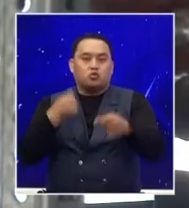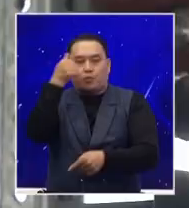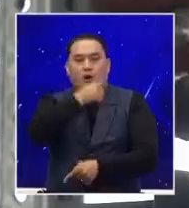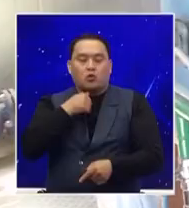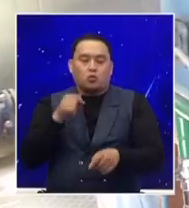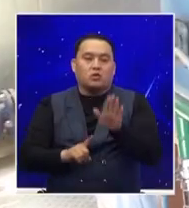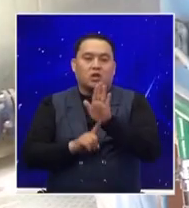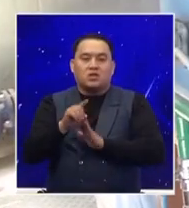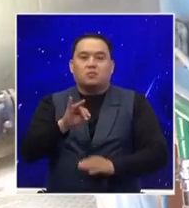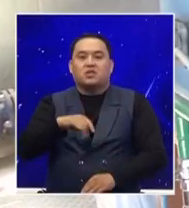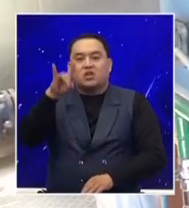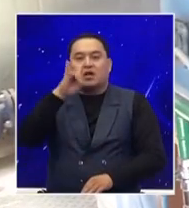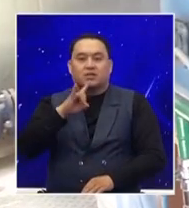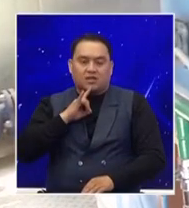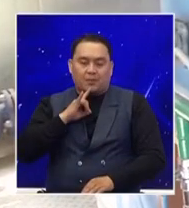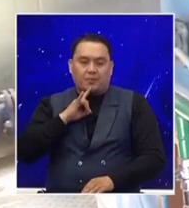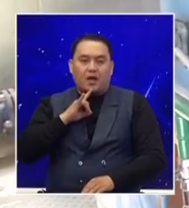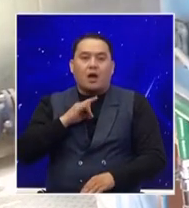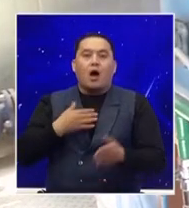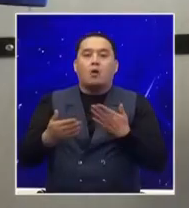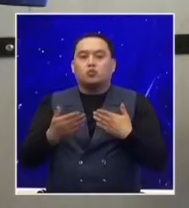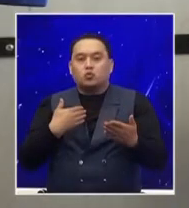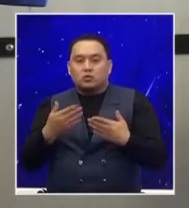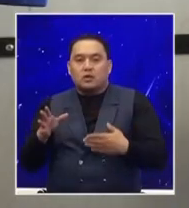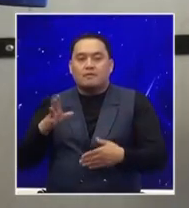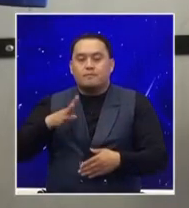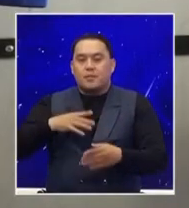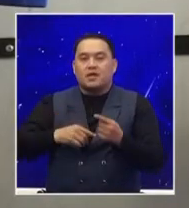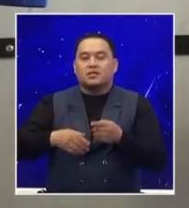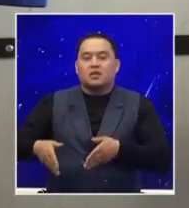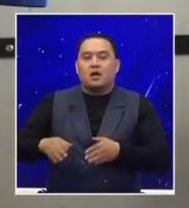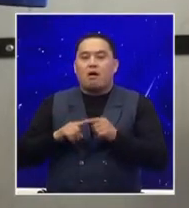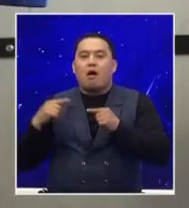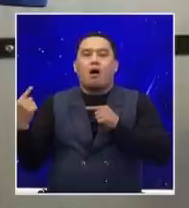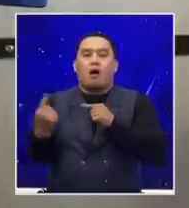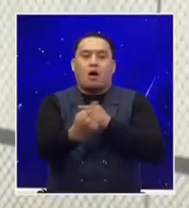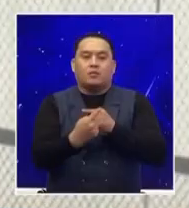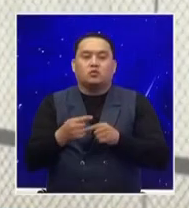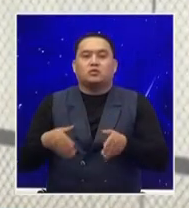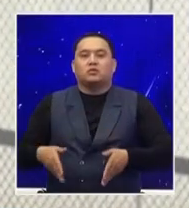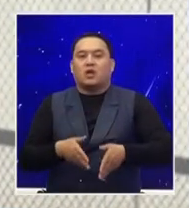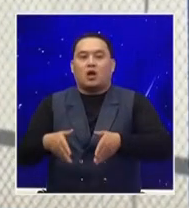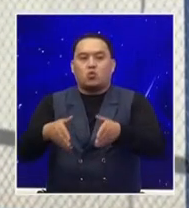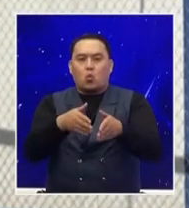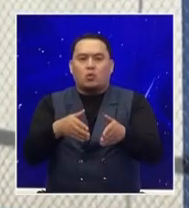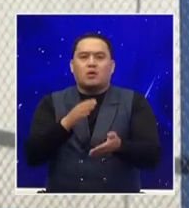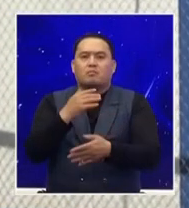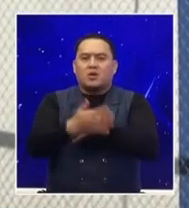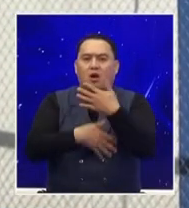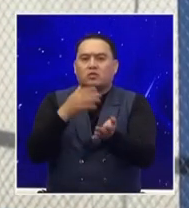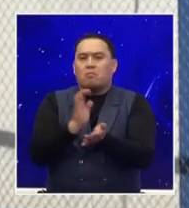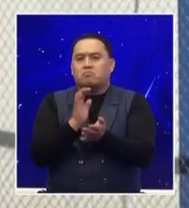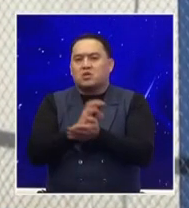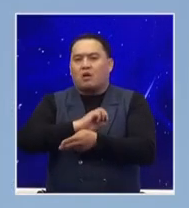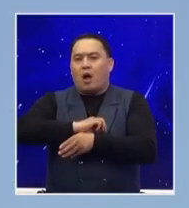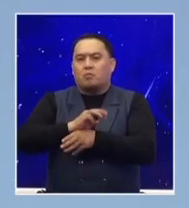начнется в Инбекши-Казахском. Предметом обсуждения стало и строительство объездной дороги на станции Шамалган, переработка бытовых отходов,